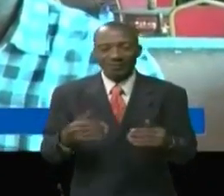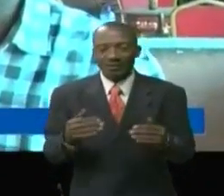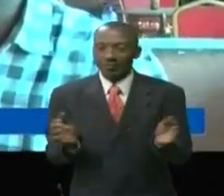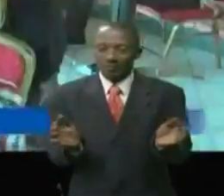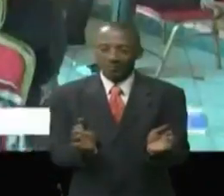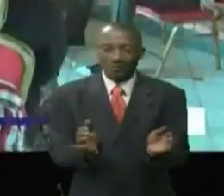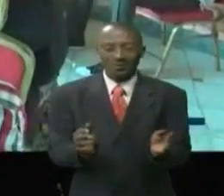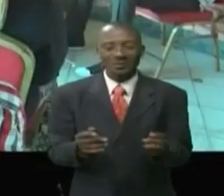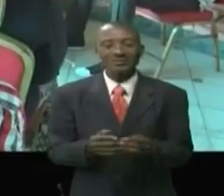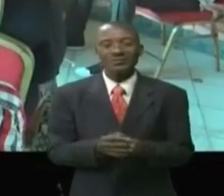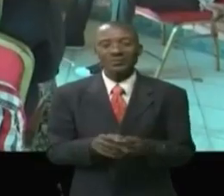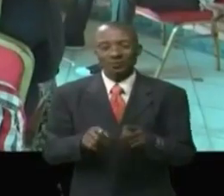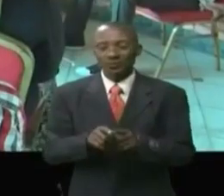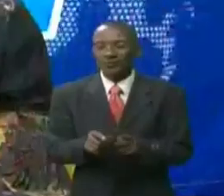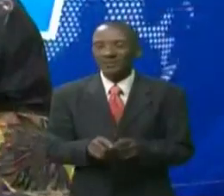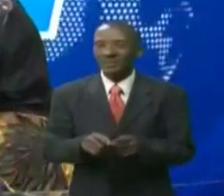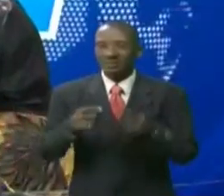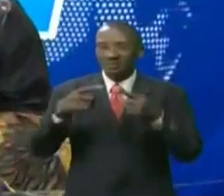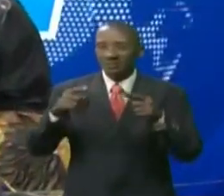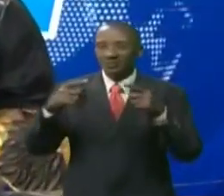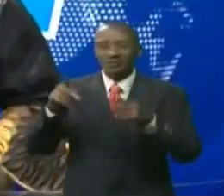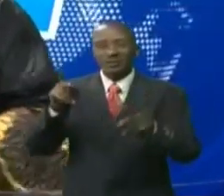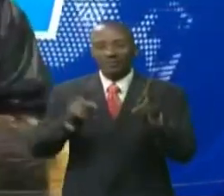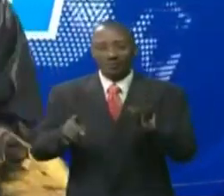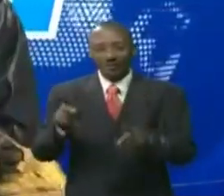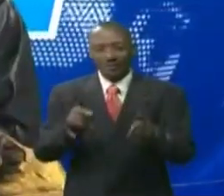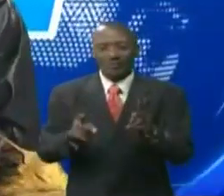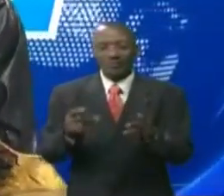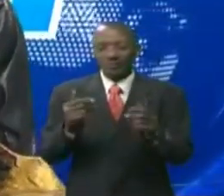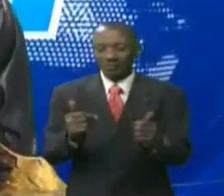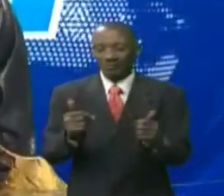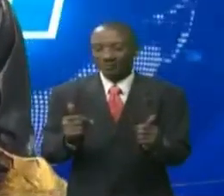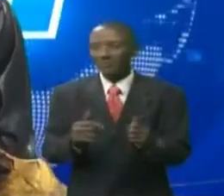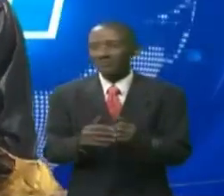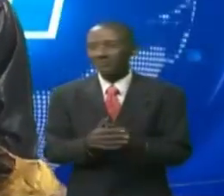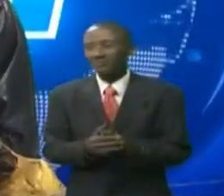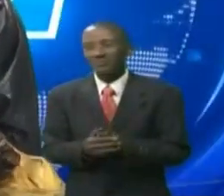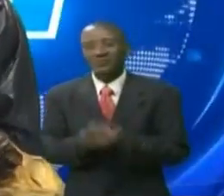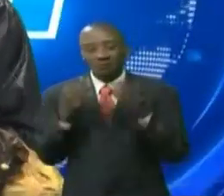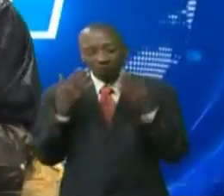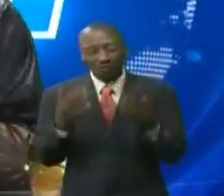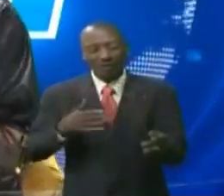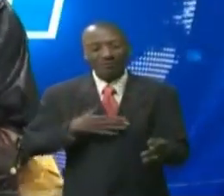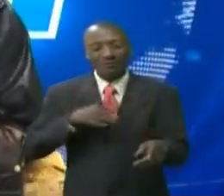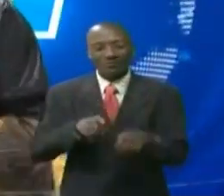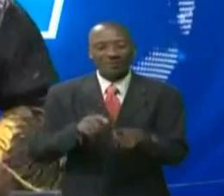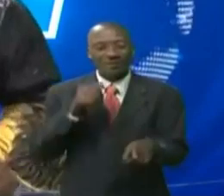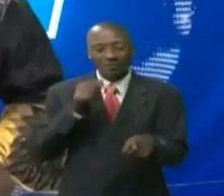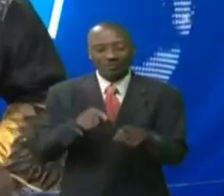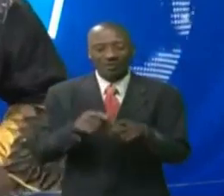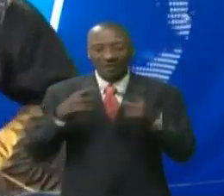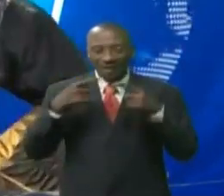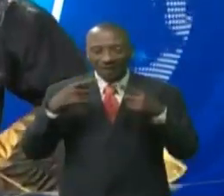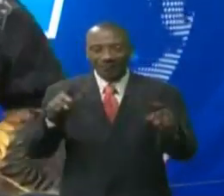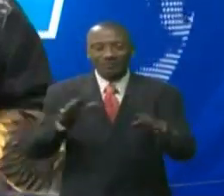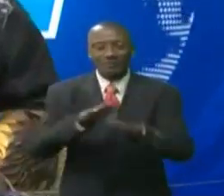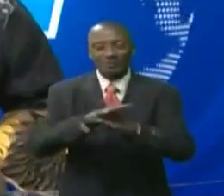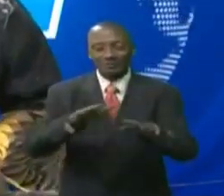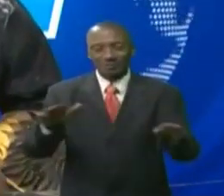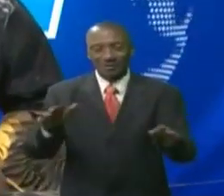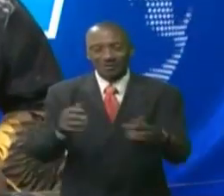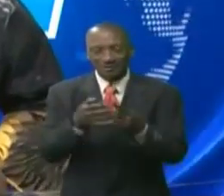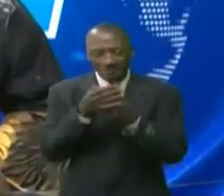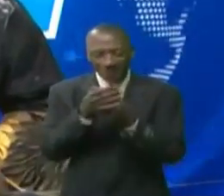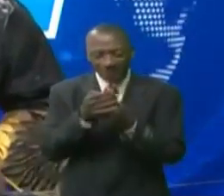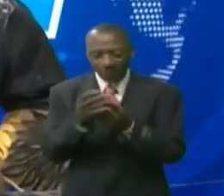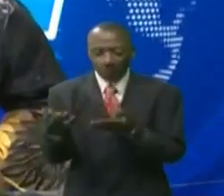population de ce coin du pays voilà qui boucle complètement ce journal madame messieurs merci à vous de l'avoir suivi de